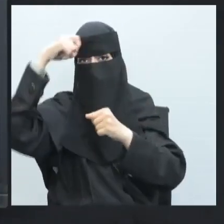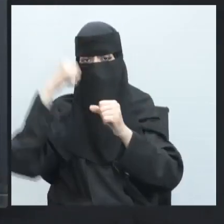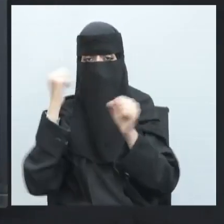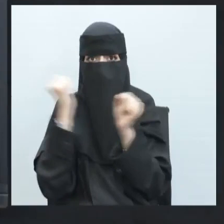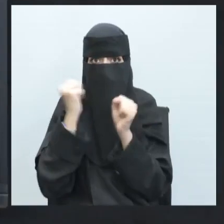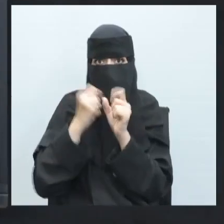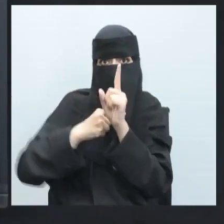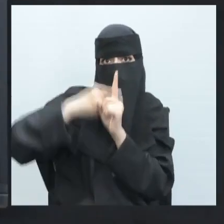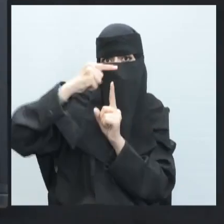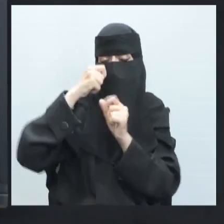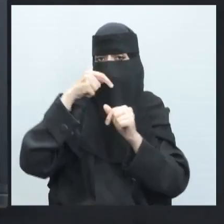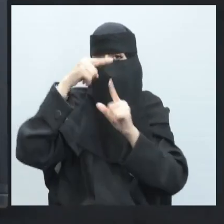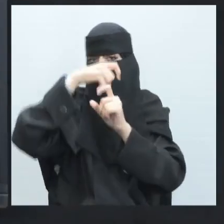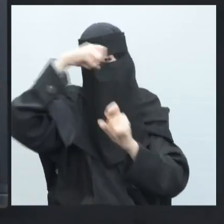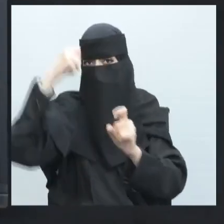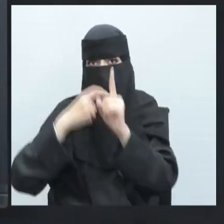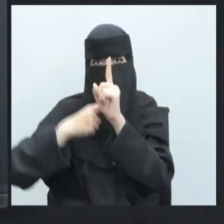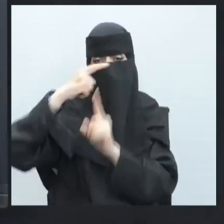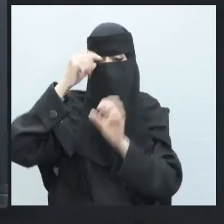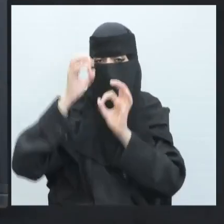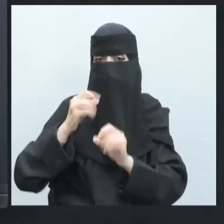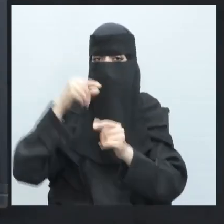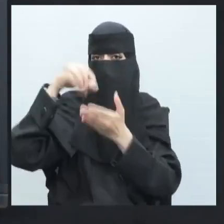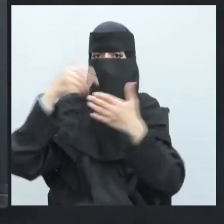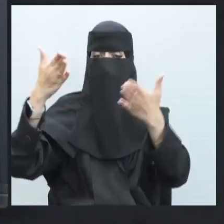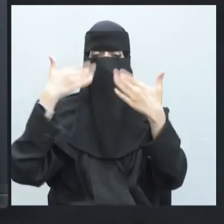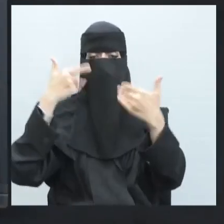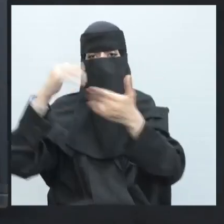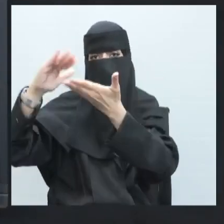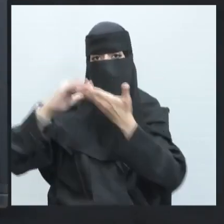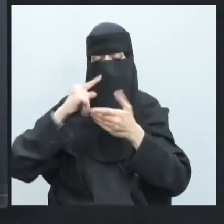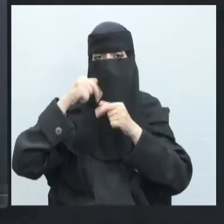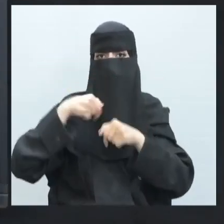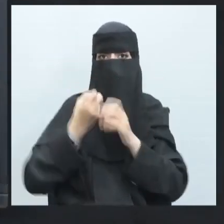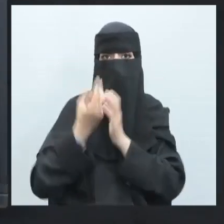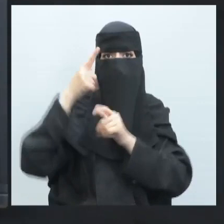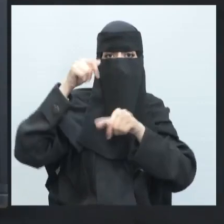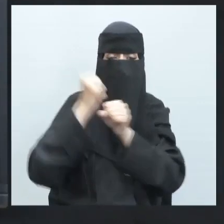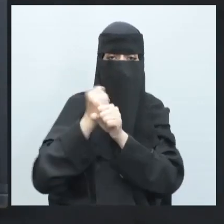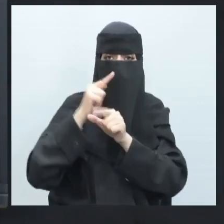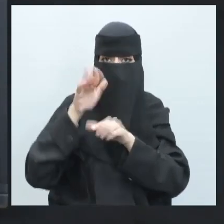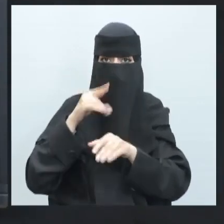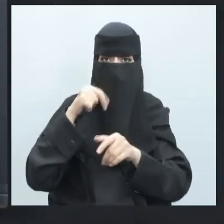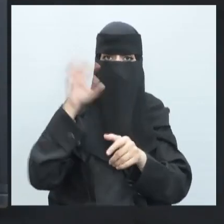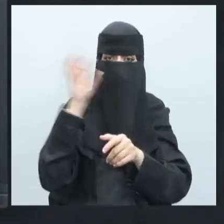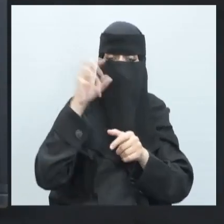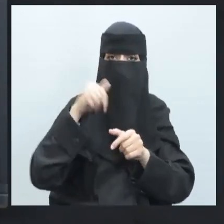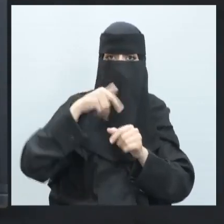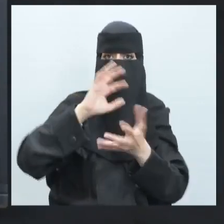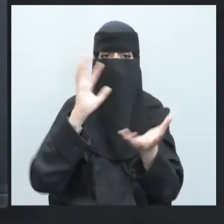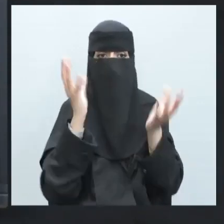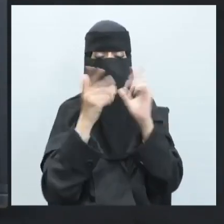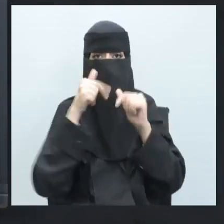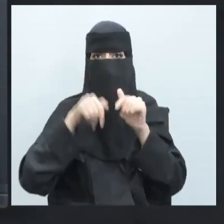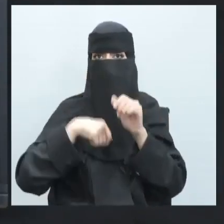عاليه او حراره عاليه لابد ان اهيئ له الجو الذي يساعده لذلك لو لاحظنا شركات عالميه محترفه